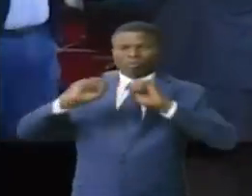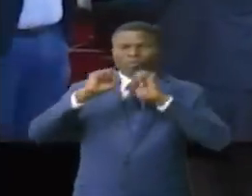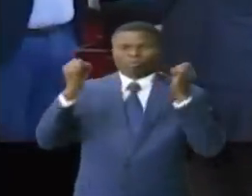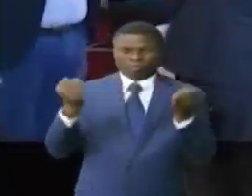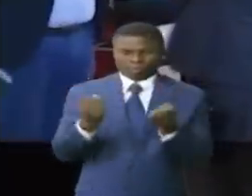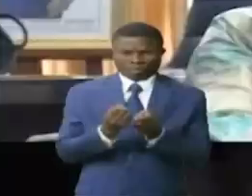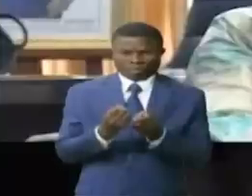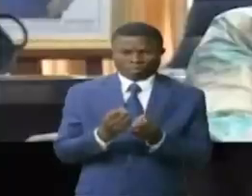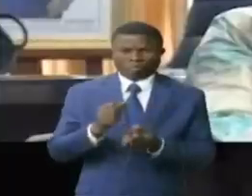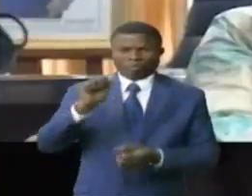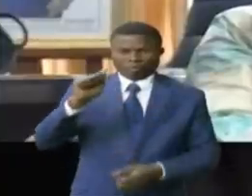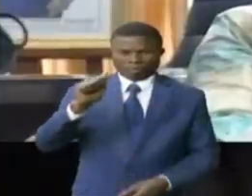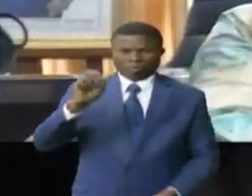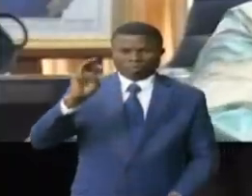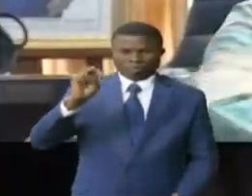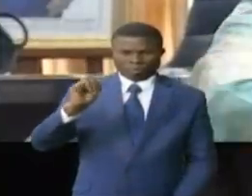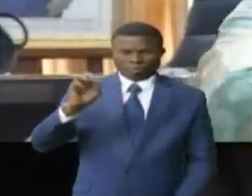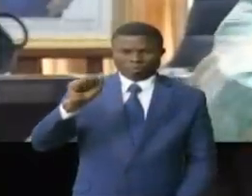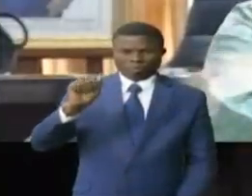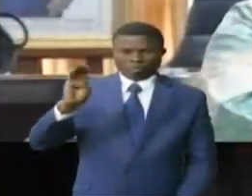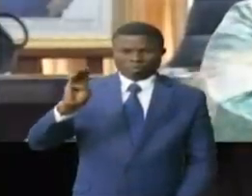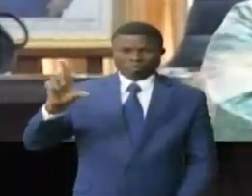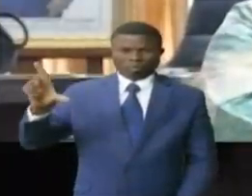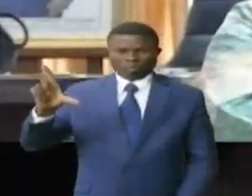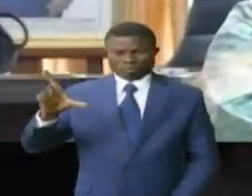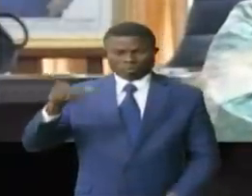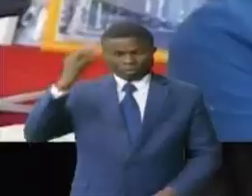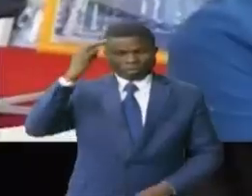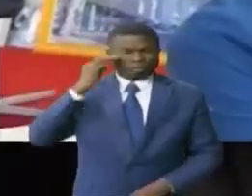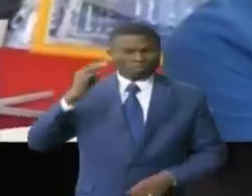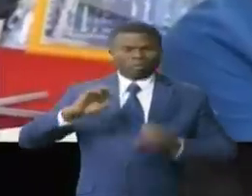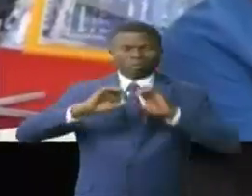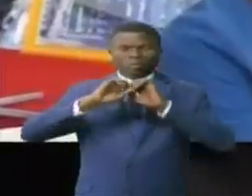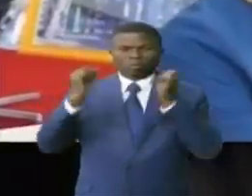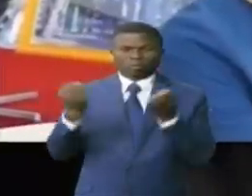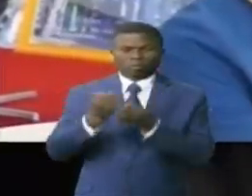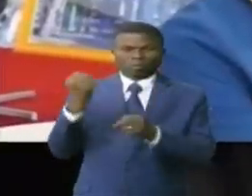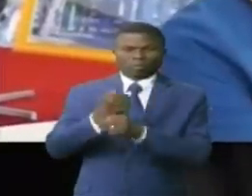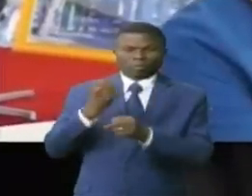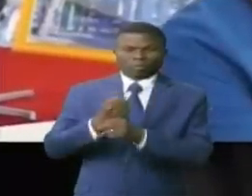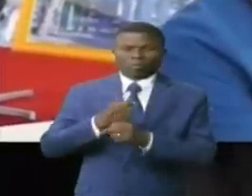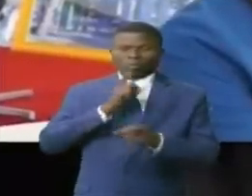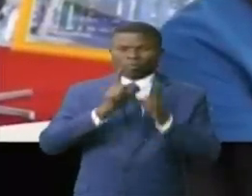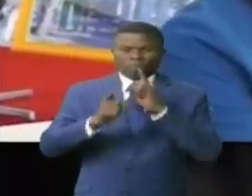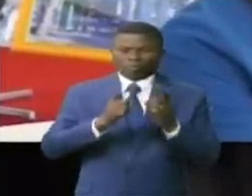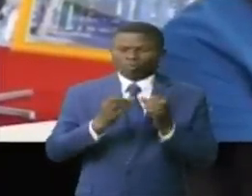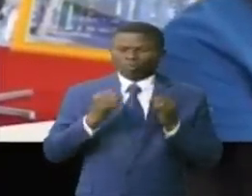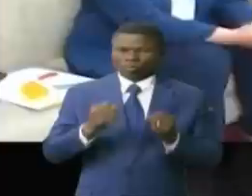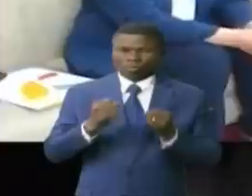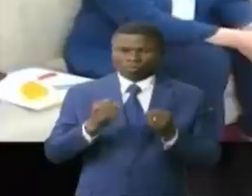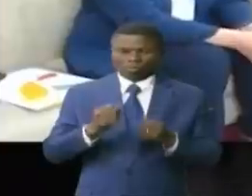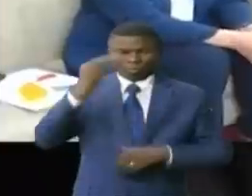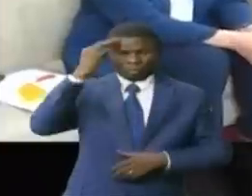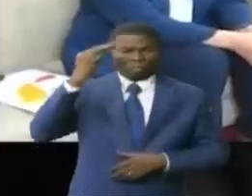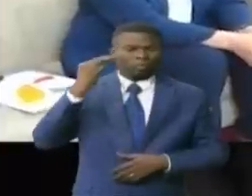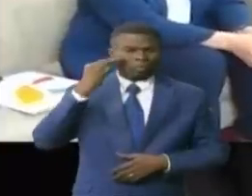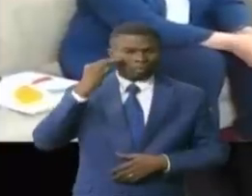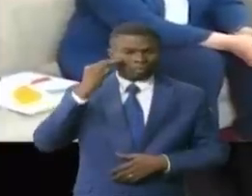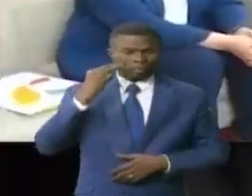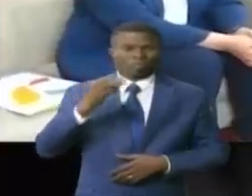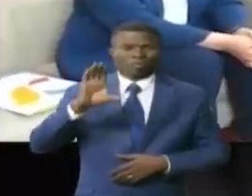par Enabel et les ministères de l'Emploi, Travail et Prévoyance sociale était au menu des échanges fructueux que la ministre